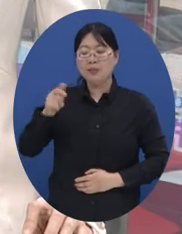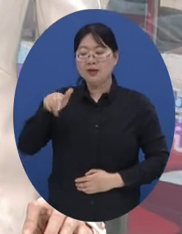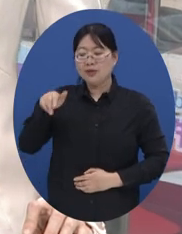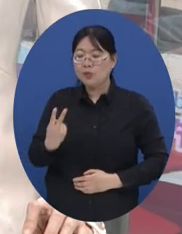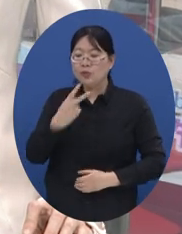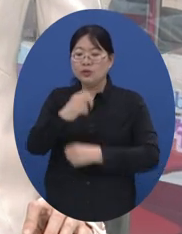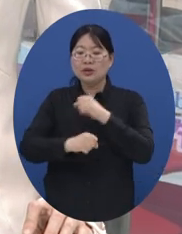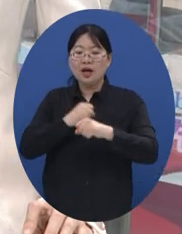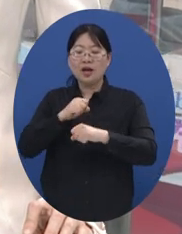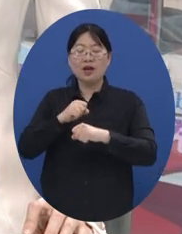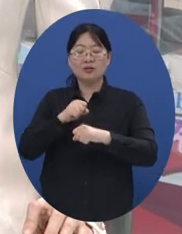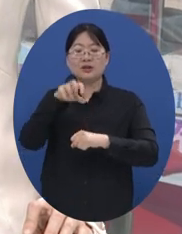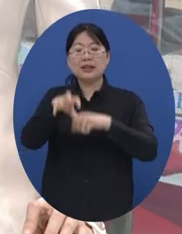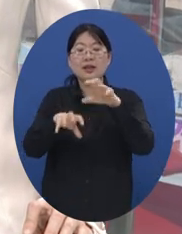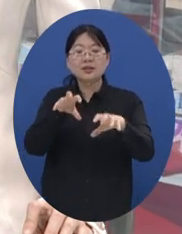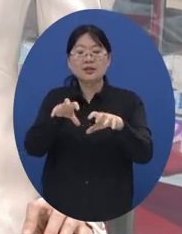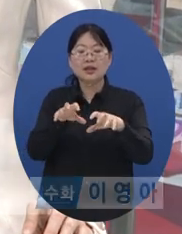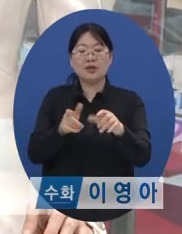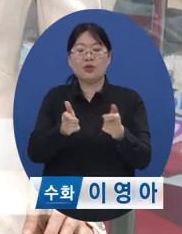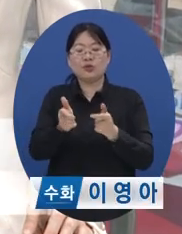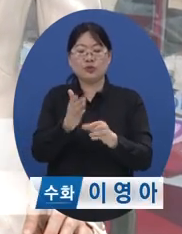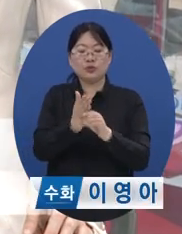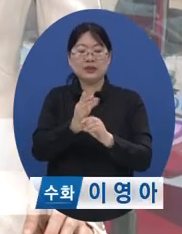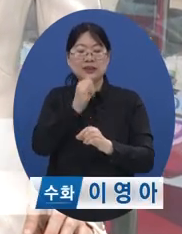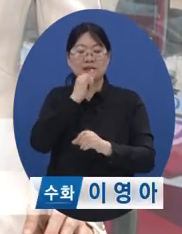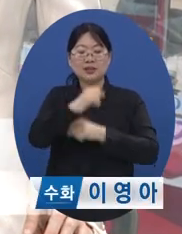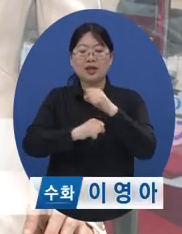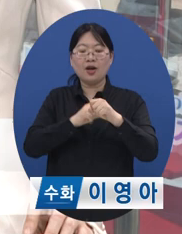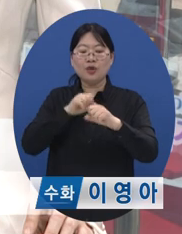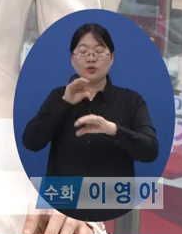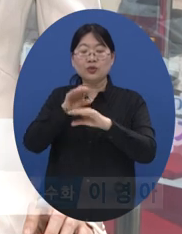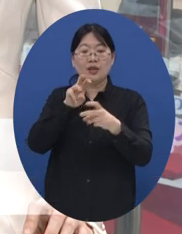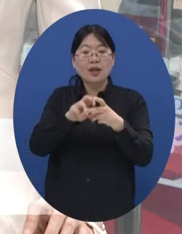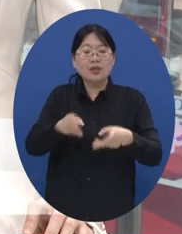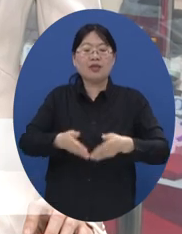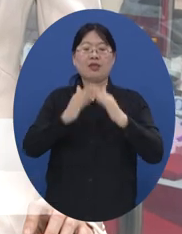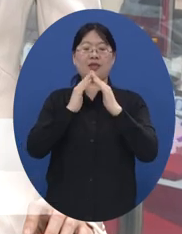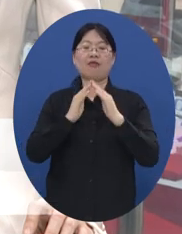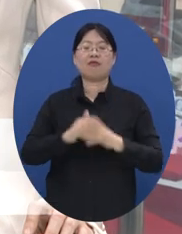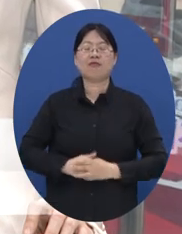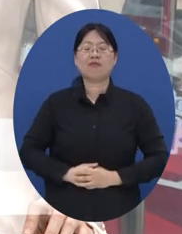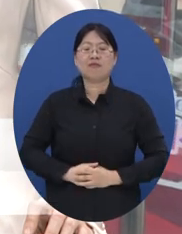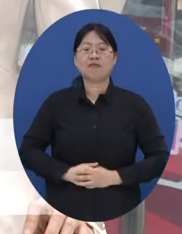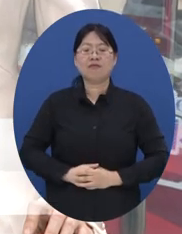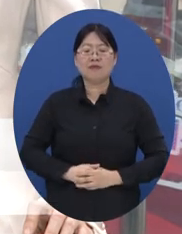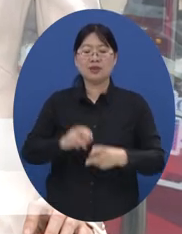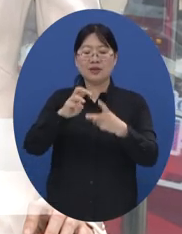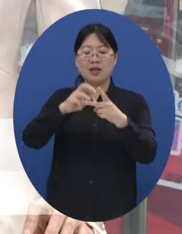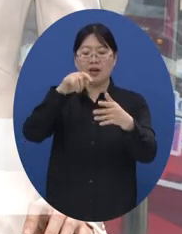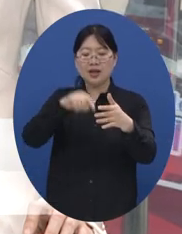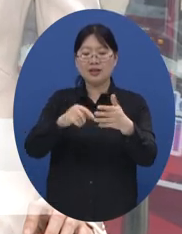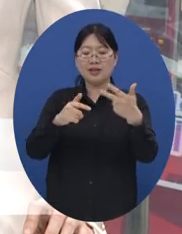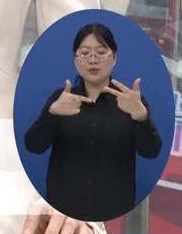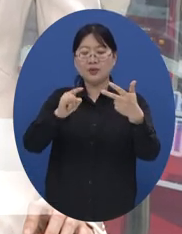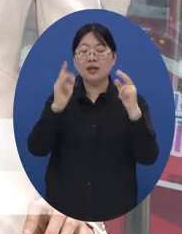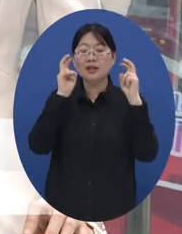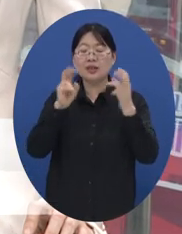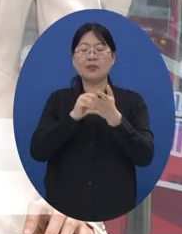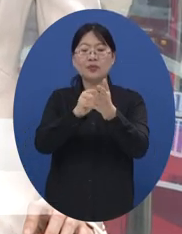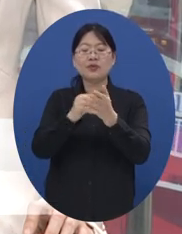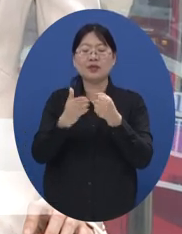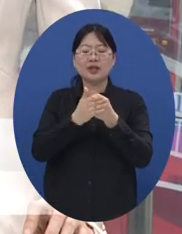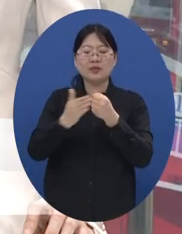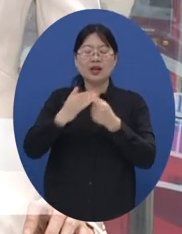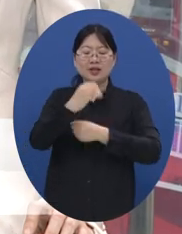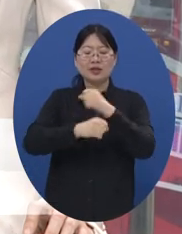판교 자율주행 실증단지의 컨트롤타워 역할을 할 경기도 자율주행센터가 개소했습니다. 이 센터에는 7개 기업들이